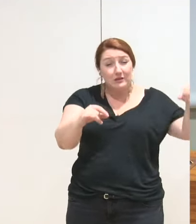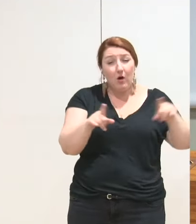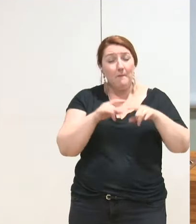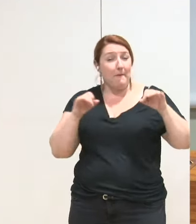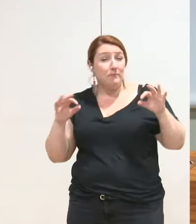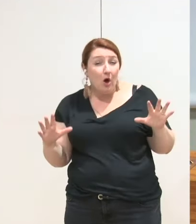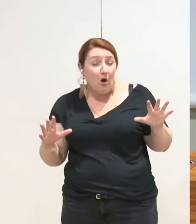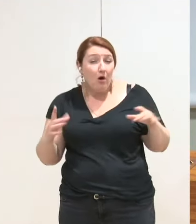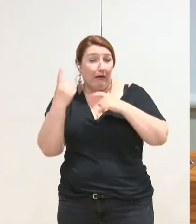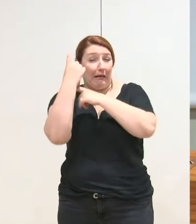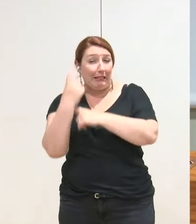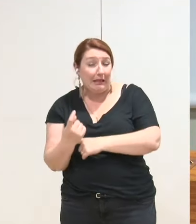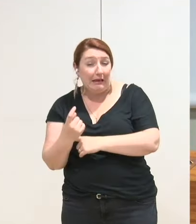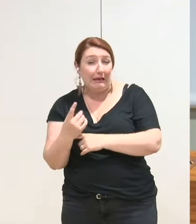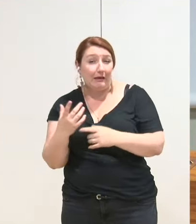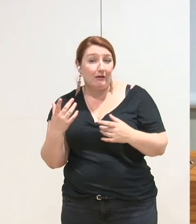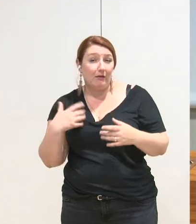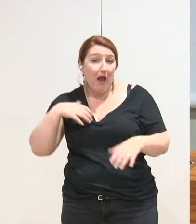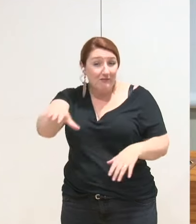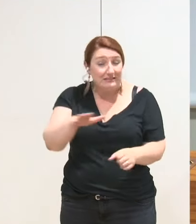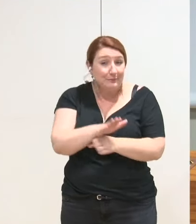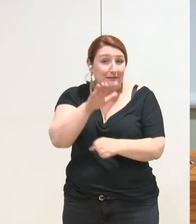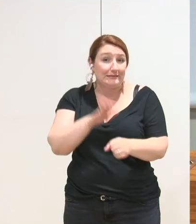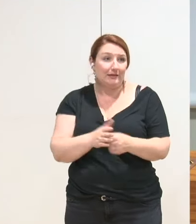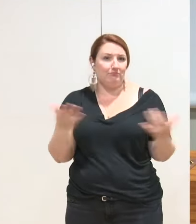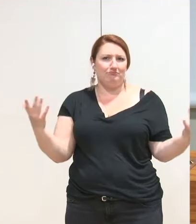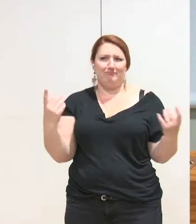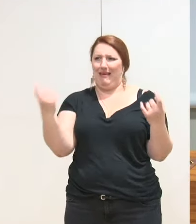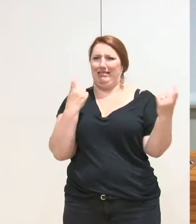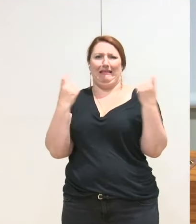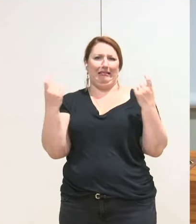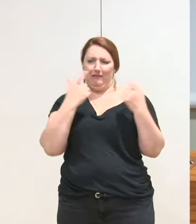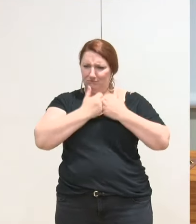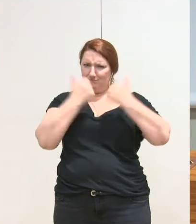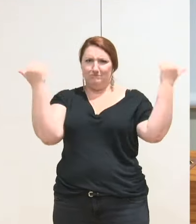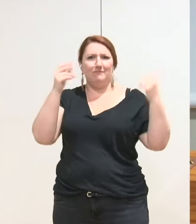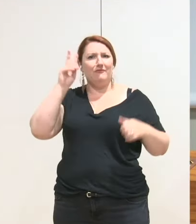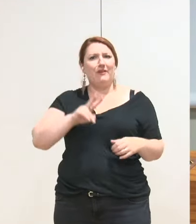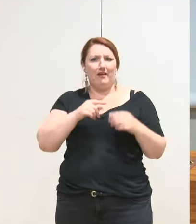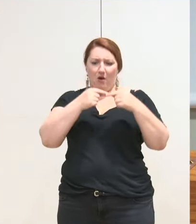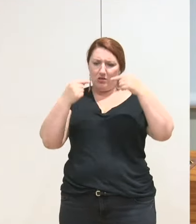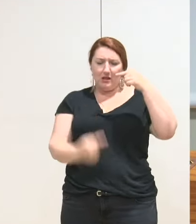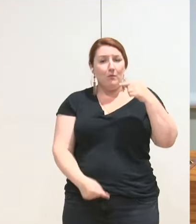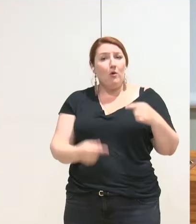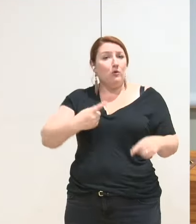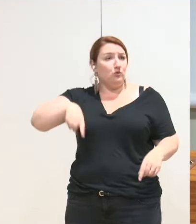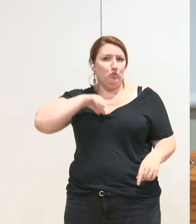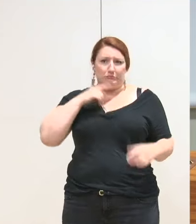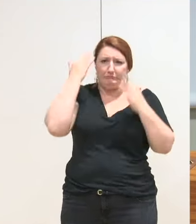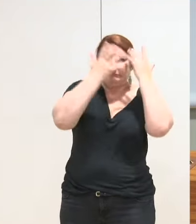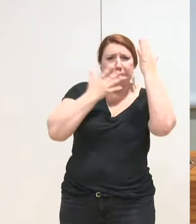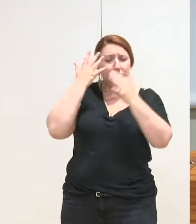temps de ne pas suffisamment investir la question de l'endettement n'est pas une question qui nous fait peur nous considérons